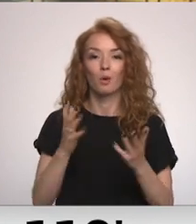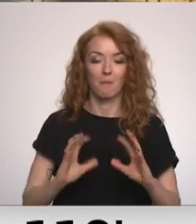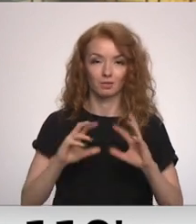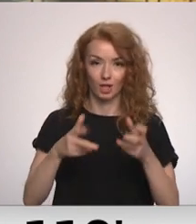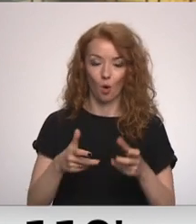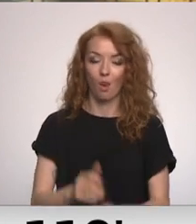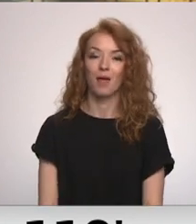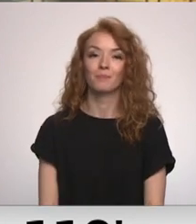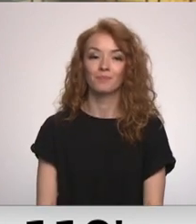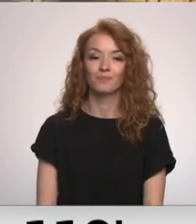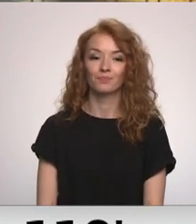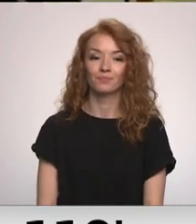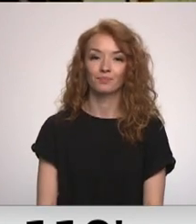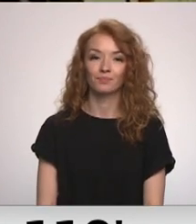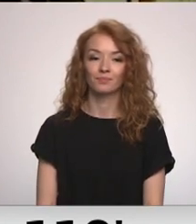Plašākā aizkīnas reportāžā.